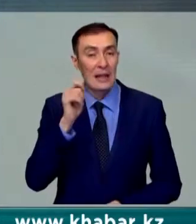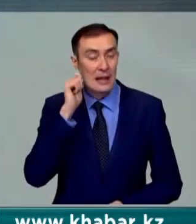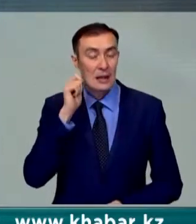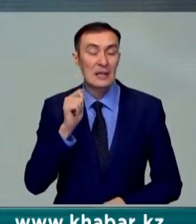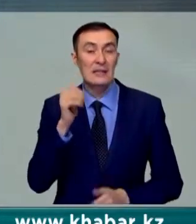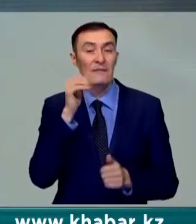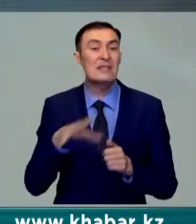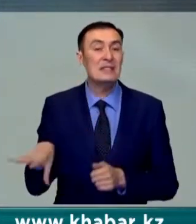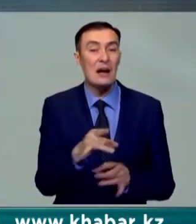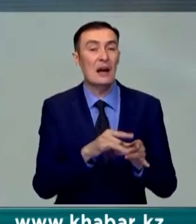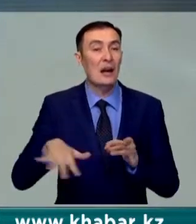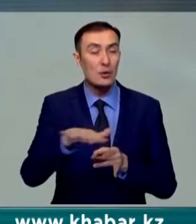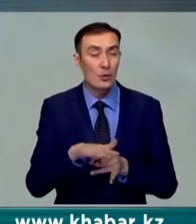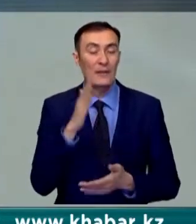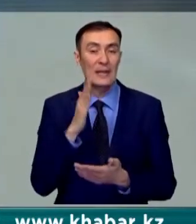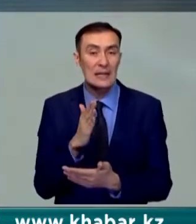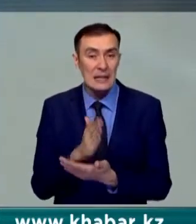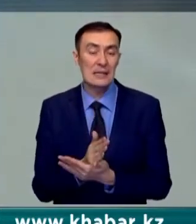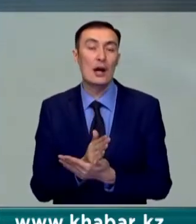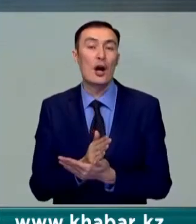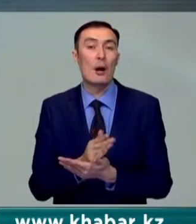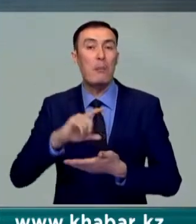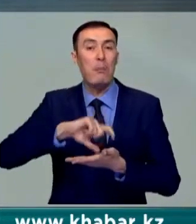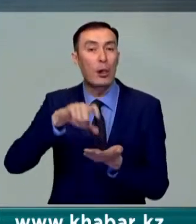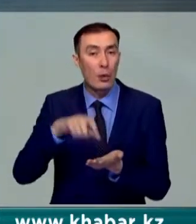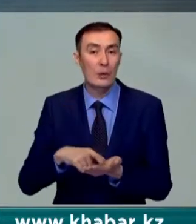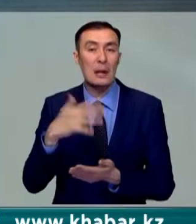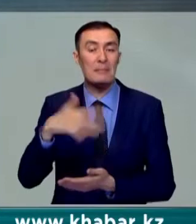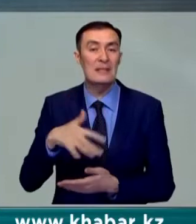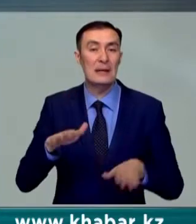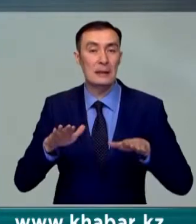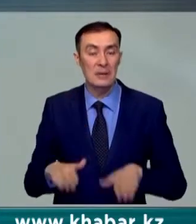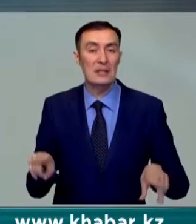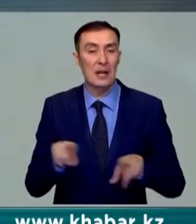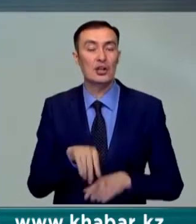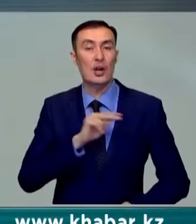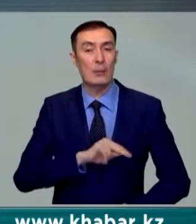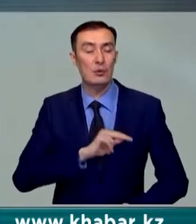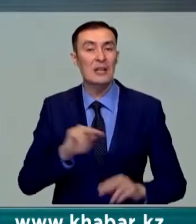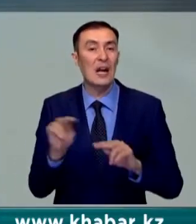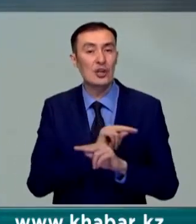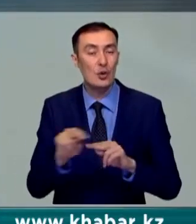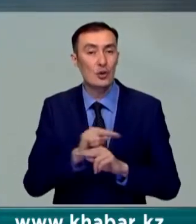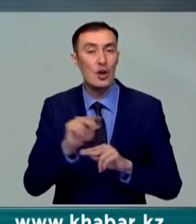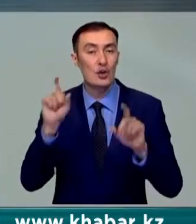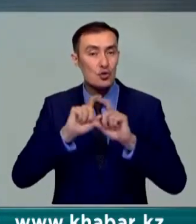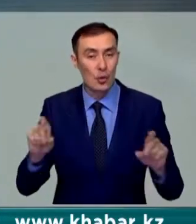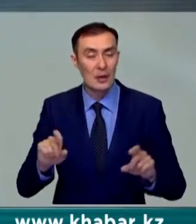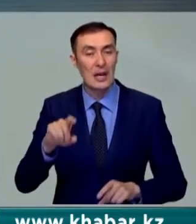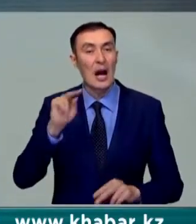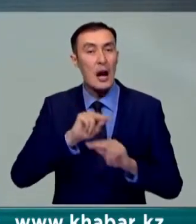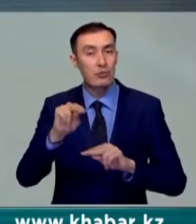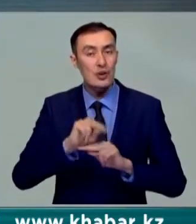всех районов. Есть стационарный блок на 50 мест. Также работает коррекционная школа, где